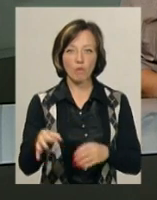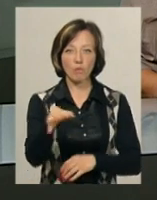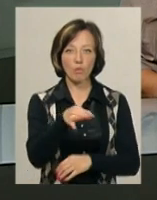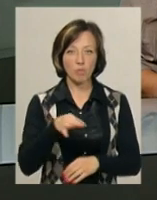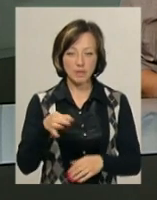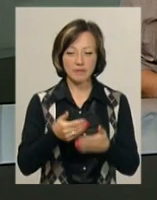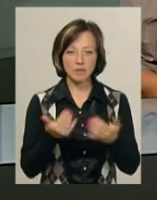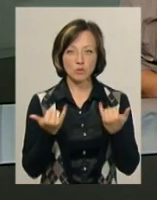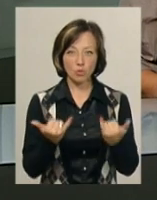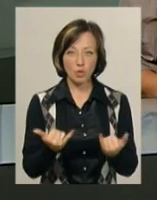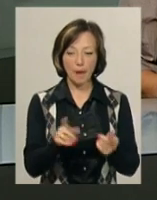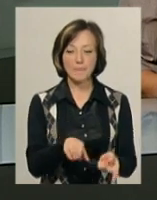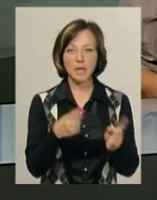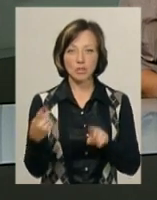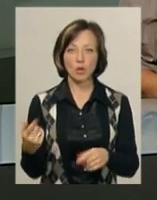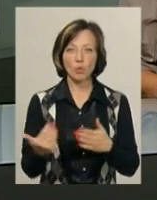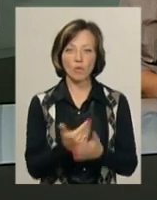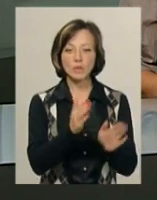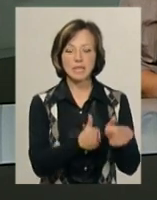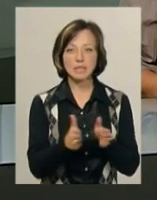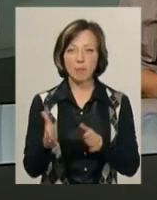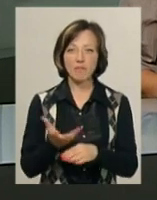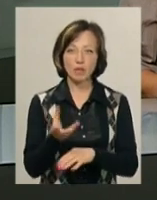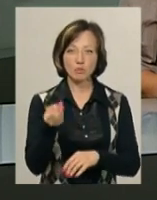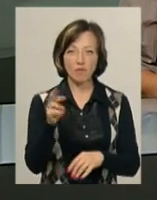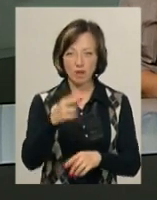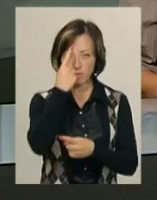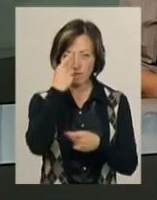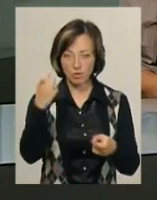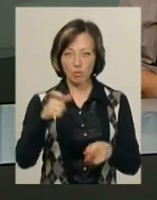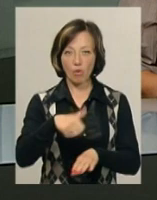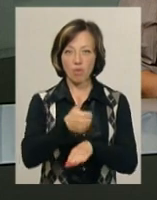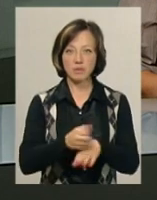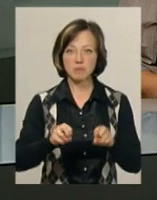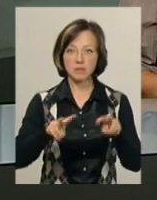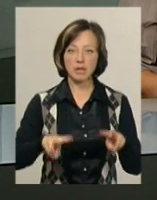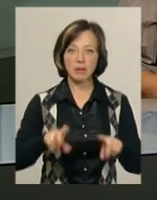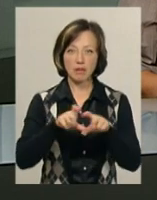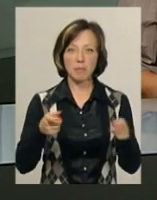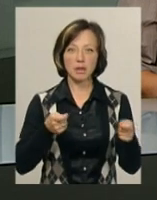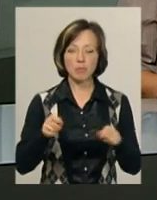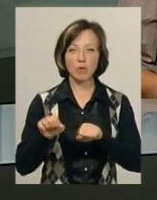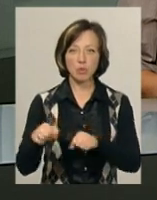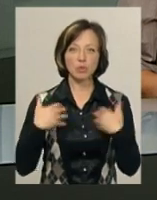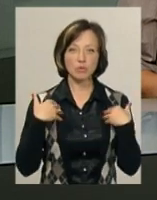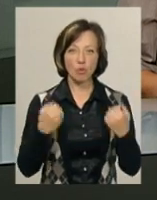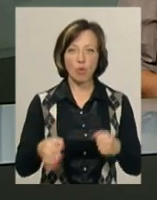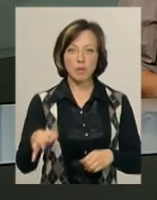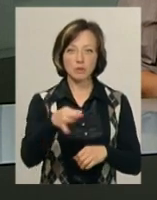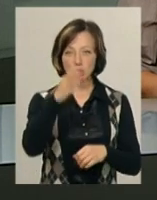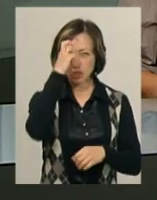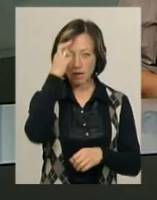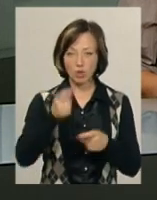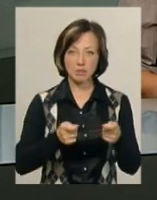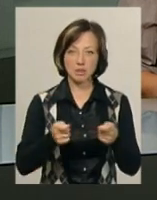області відсьогодні перейшли на нову систему фінансування. Про це повідомила головний спеціаліст Департаменту охорони здоров'я обласної